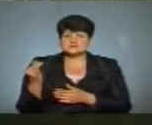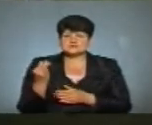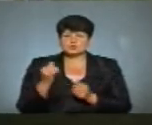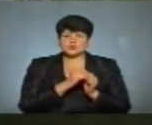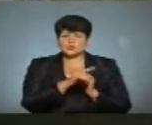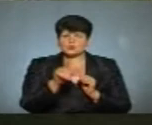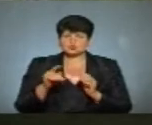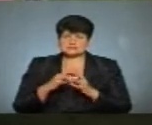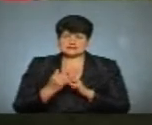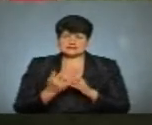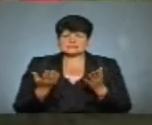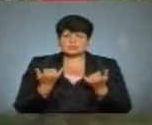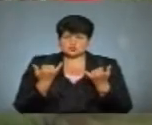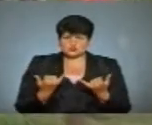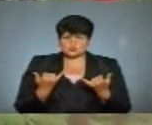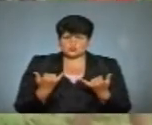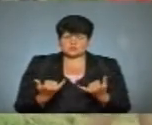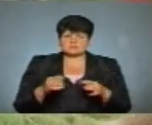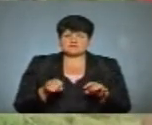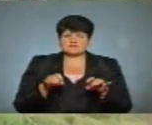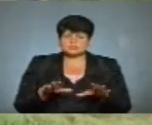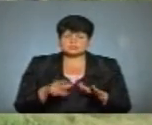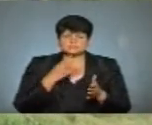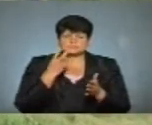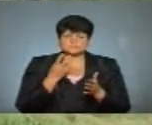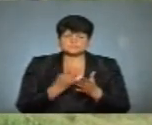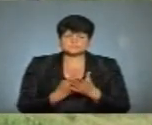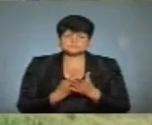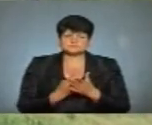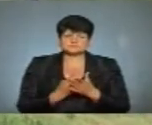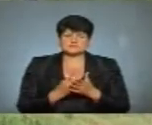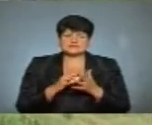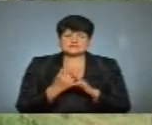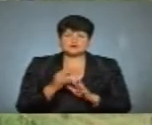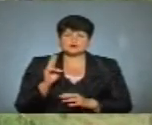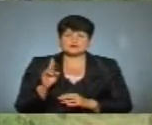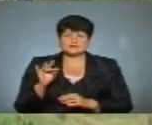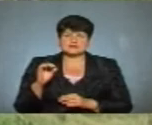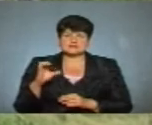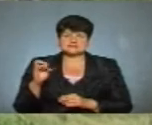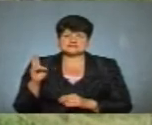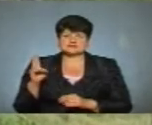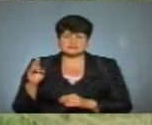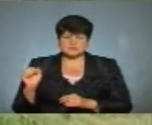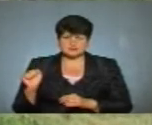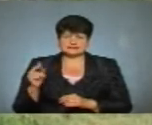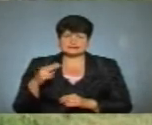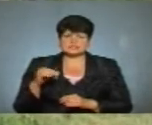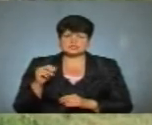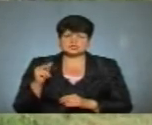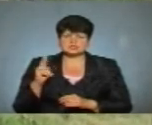села, і де сьогодні ми вирішили прокласти маршрут до села Красівка, Старостинський округ